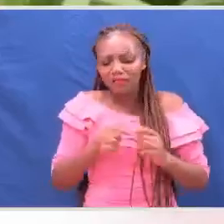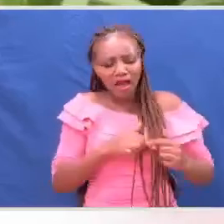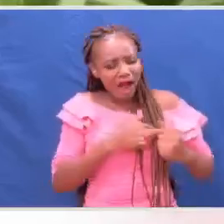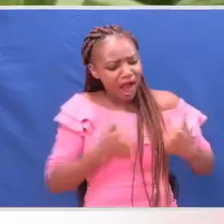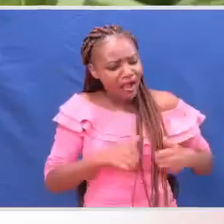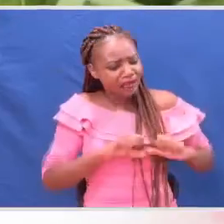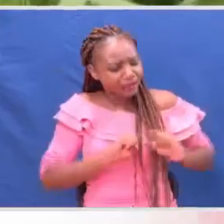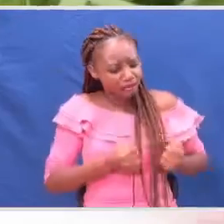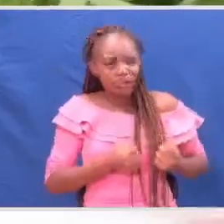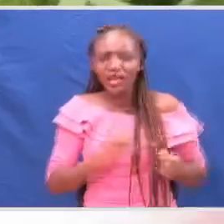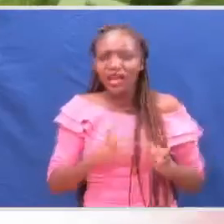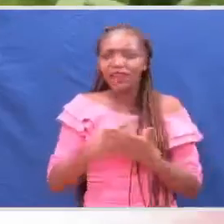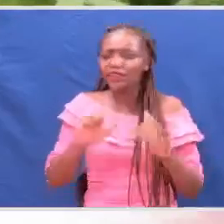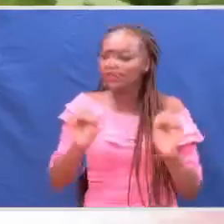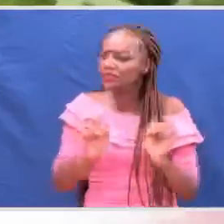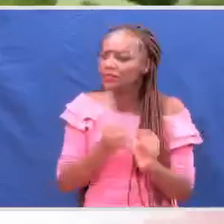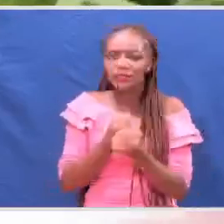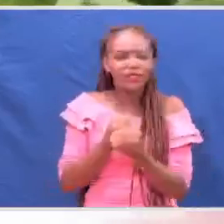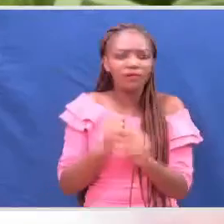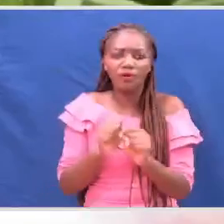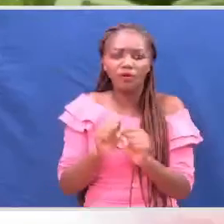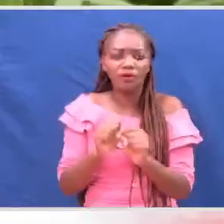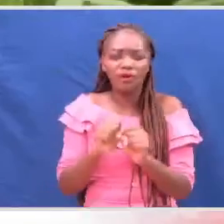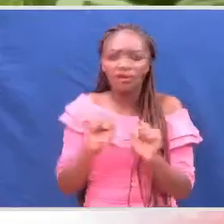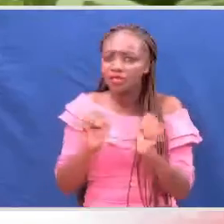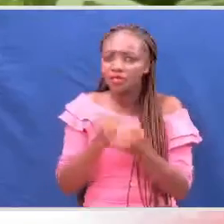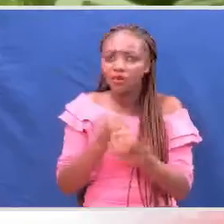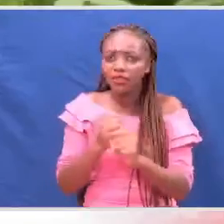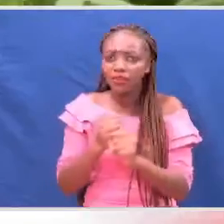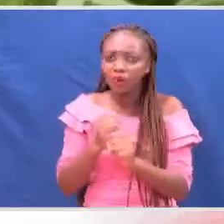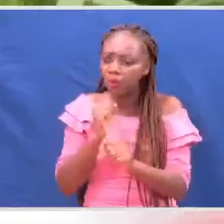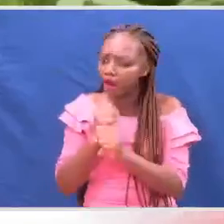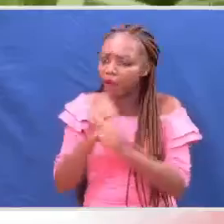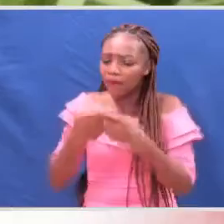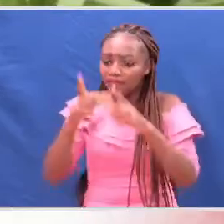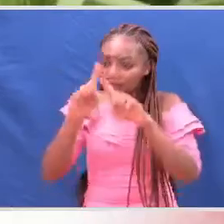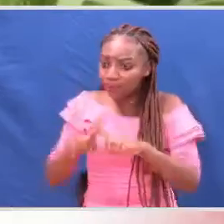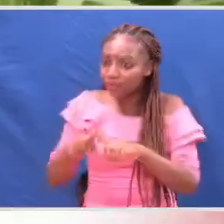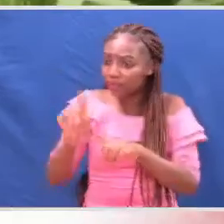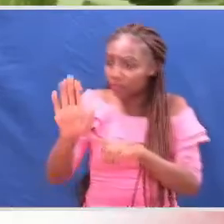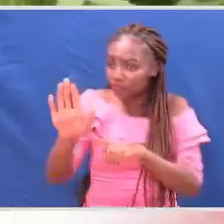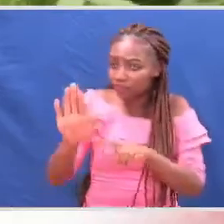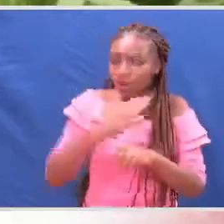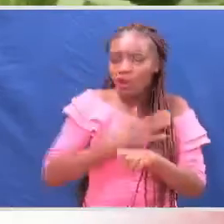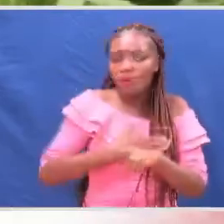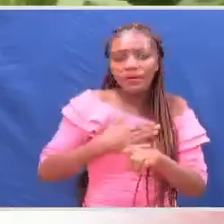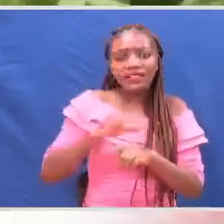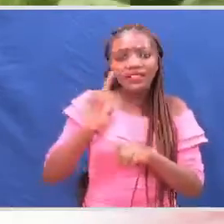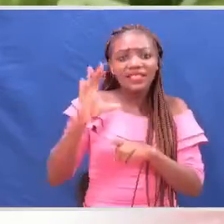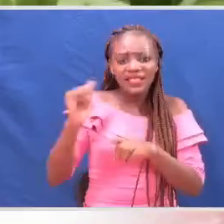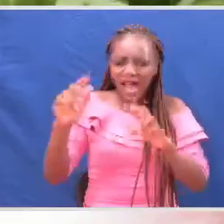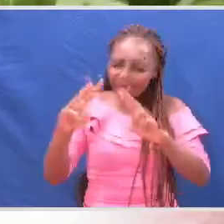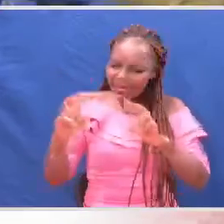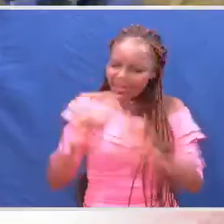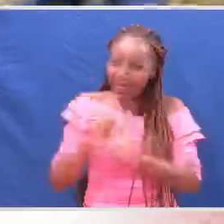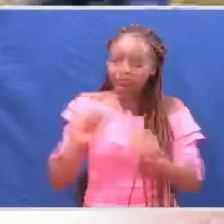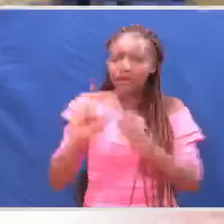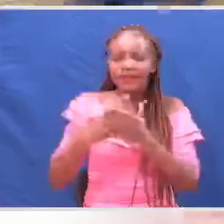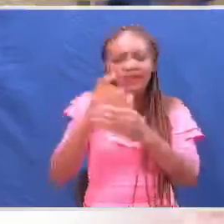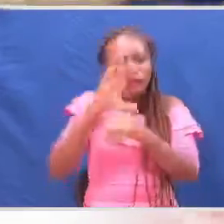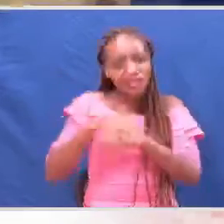sisi hatutachukua hatua kwa mikono yetu, tunakuangalia wewe, na tunaomba ufuate kwa utaratibu ili tupate